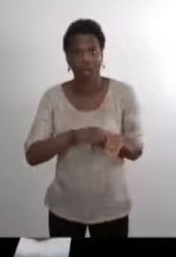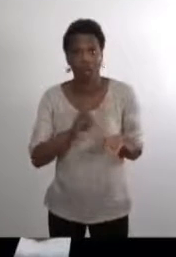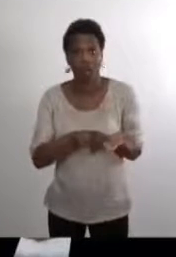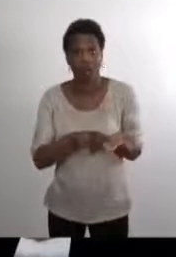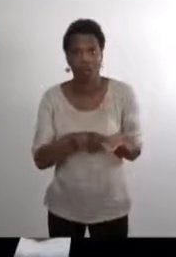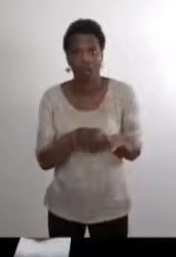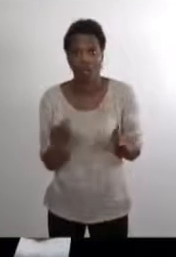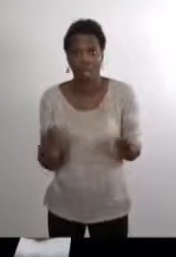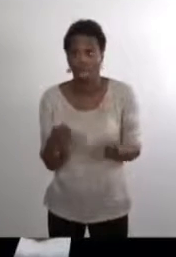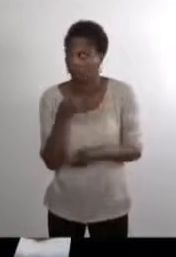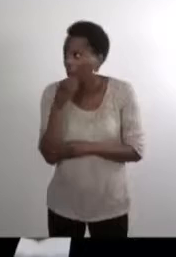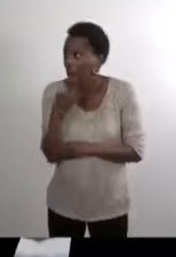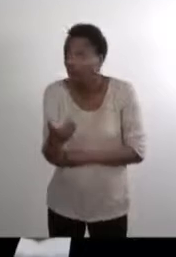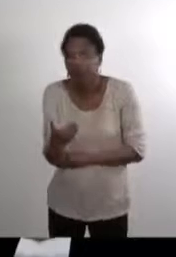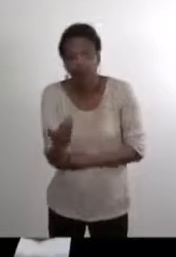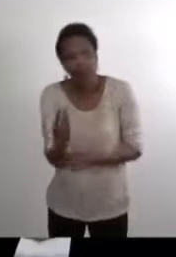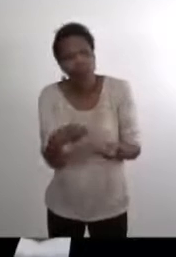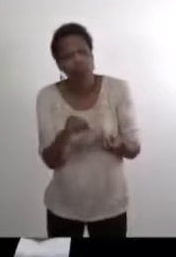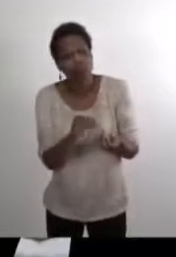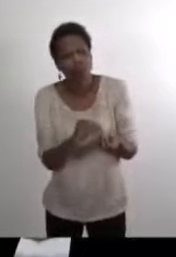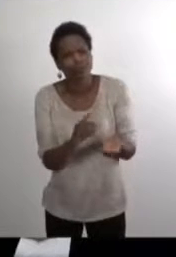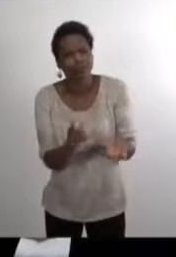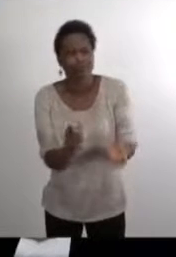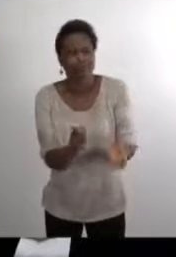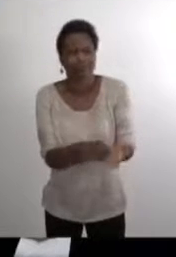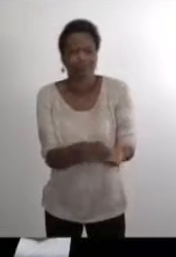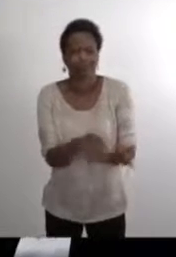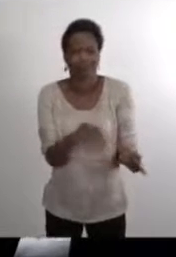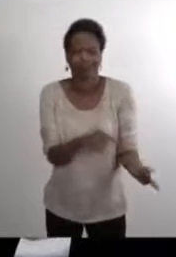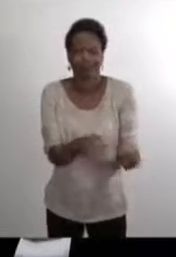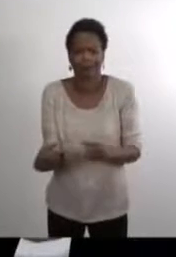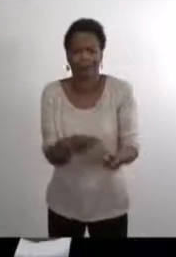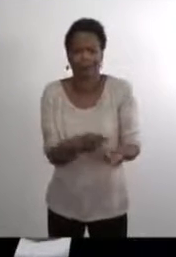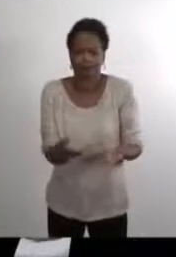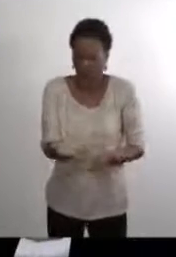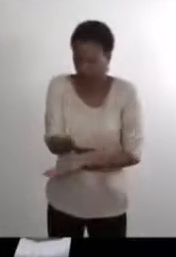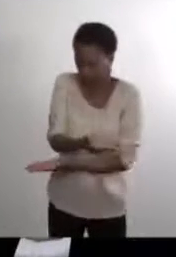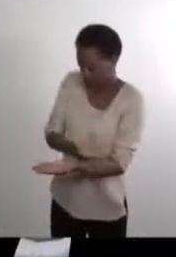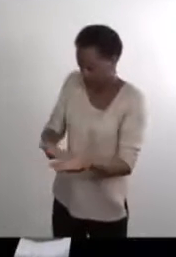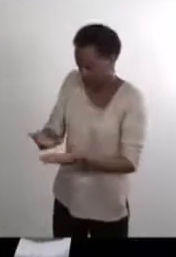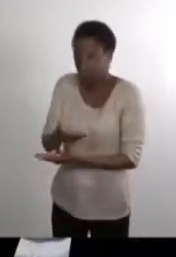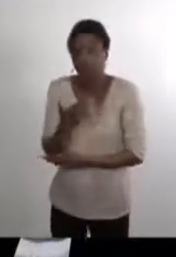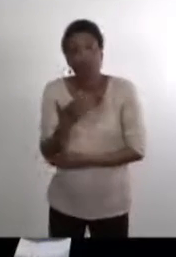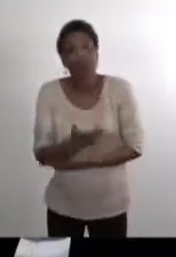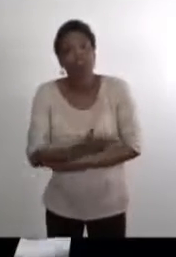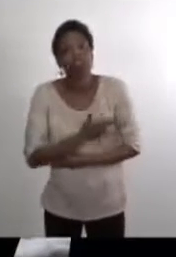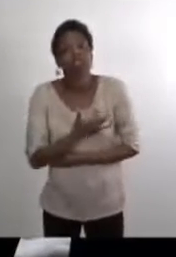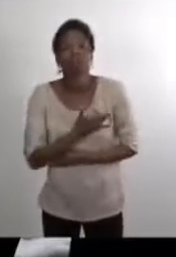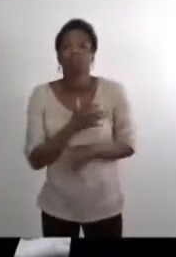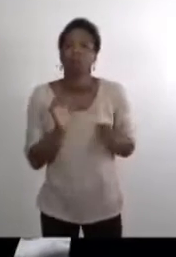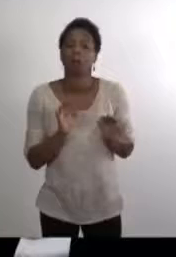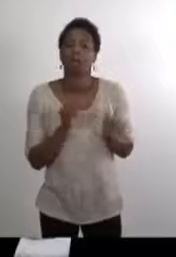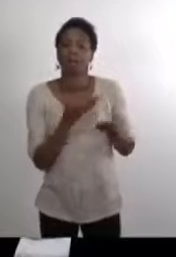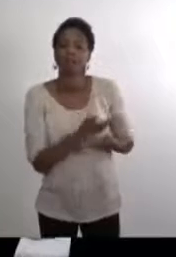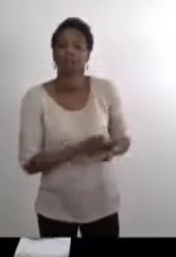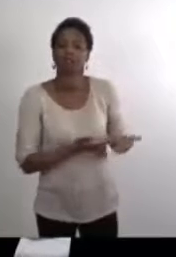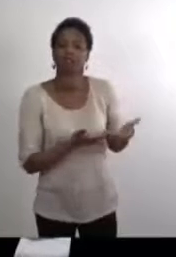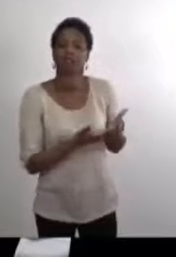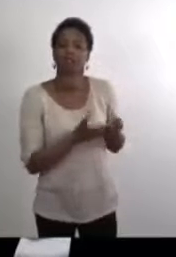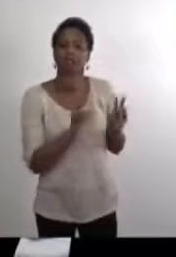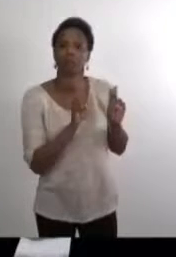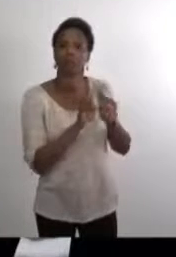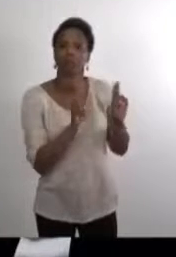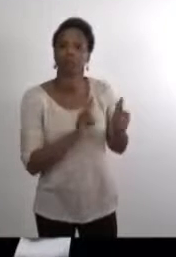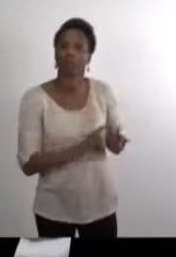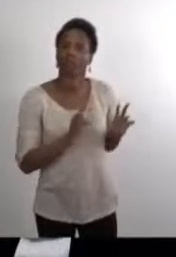puis quand on a ce débat, enfin, ces échanges très, très intéressants sur la situation internationale, le conflit aux portes